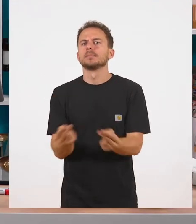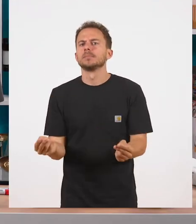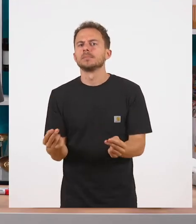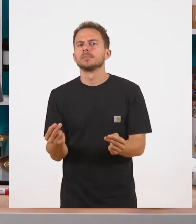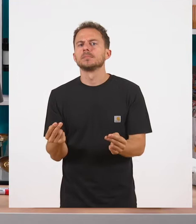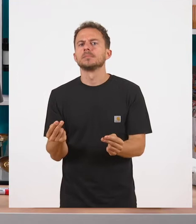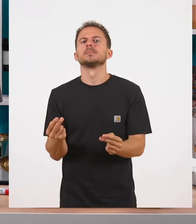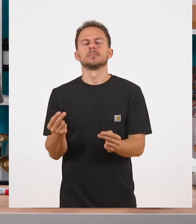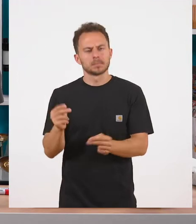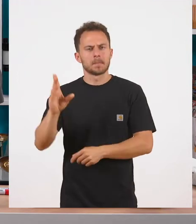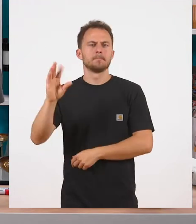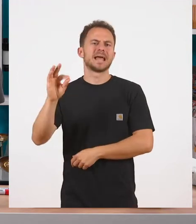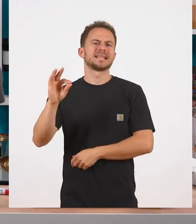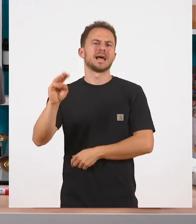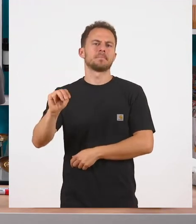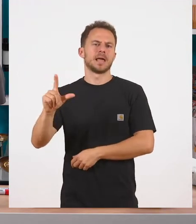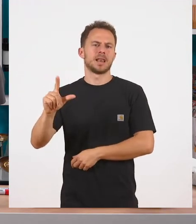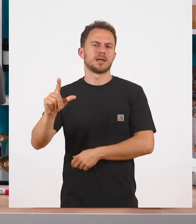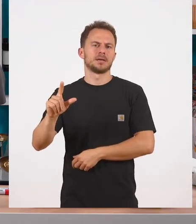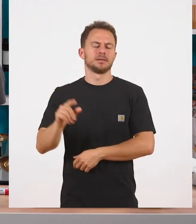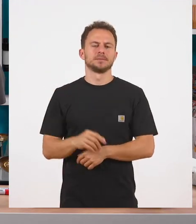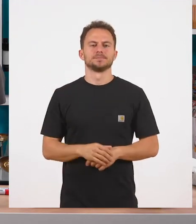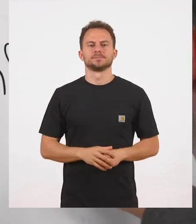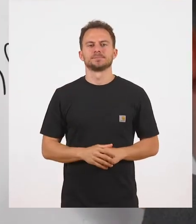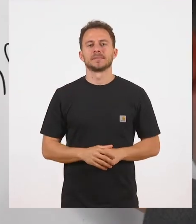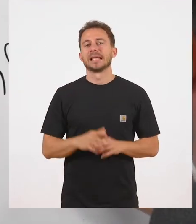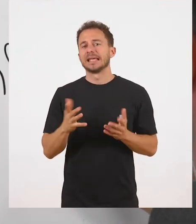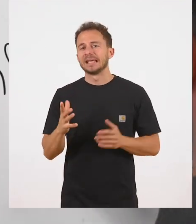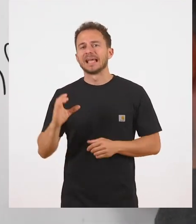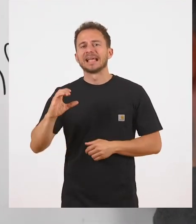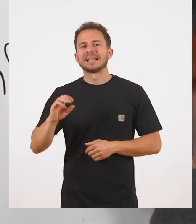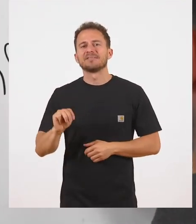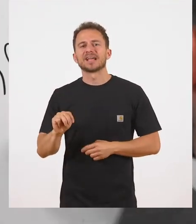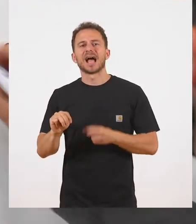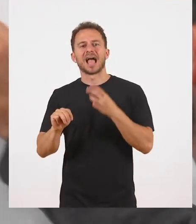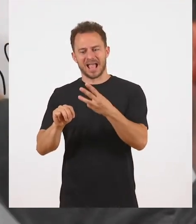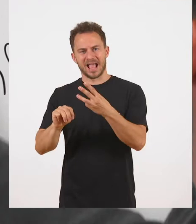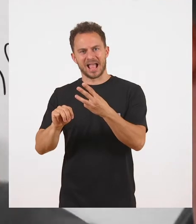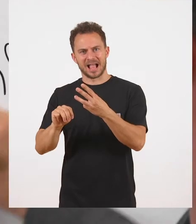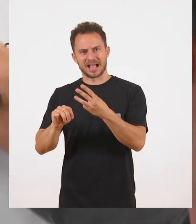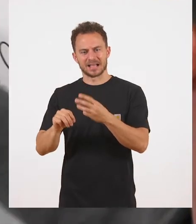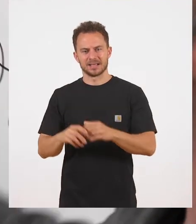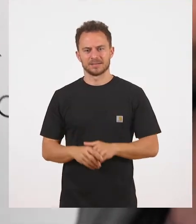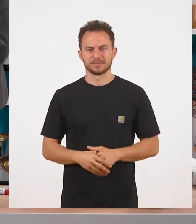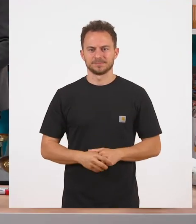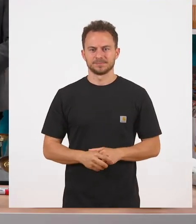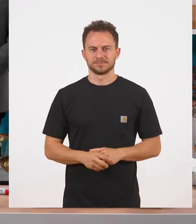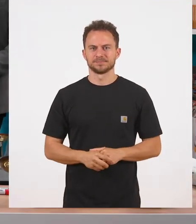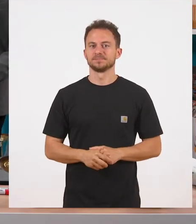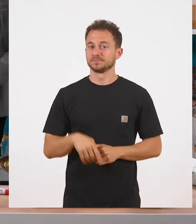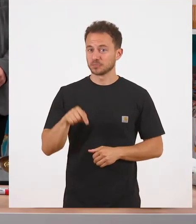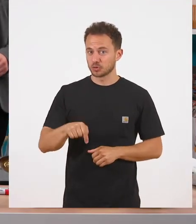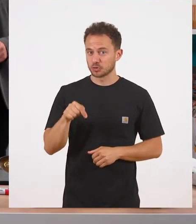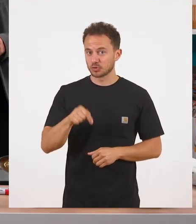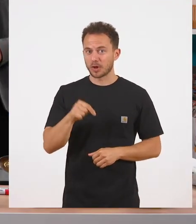και θα μου μείνουν 50 ml ή αλλιώς κυβικά εκατοστά, βρήκα τον όγκο